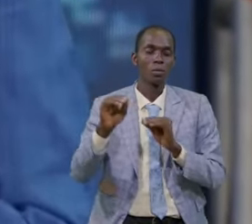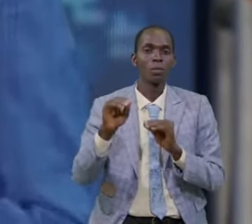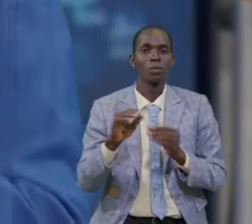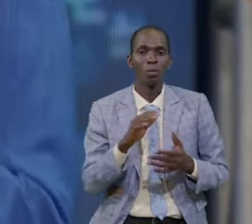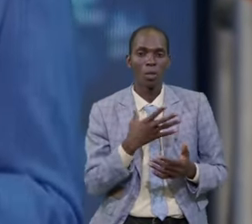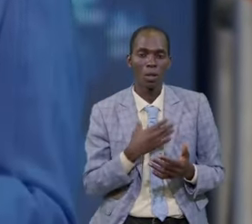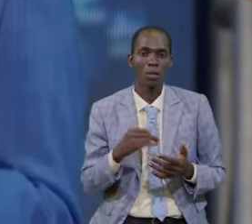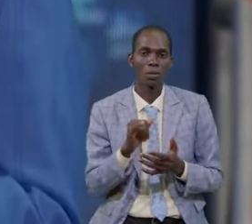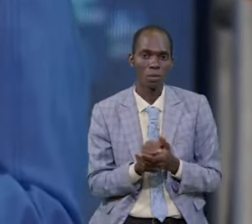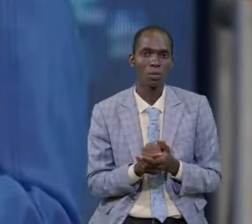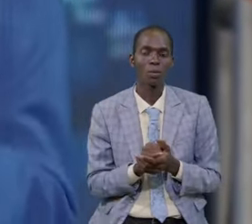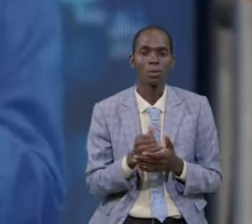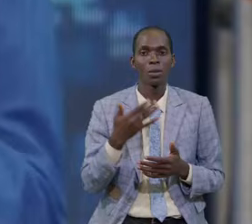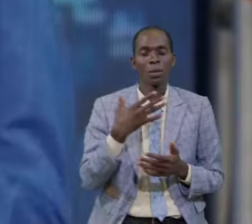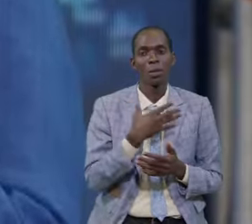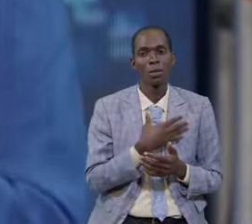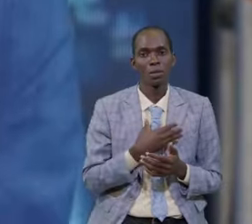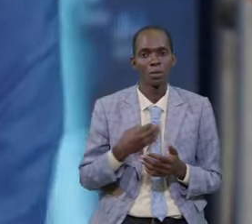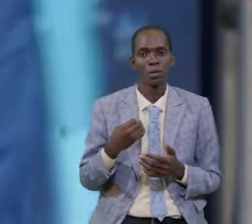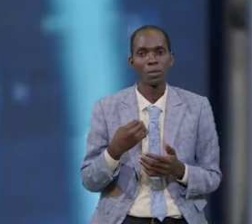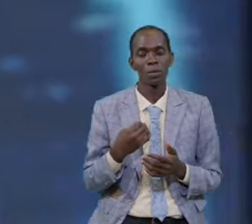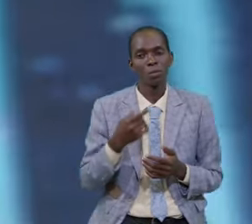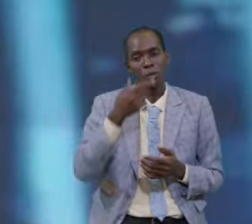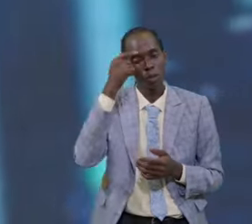des objectifs sains vers mon objectif.